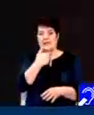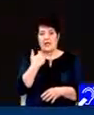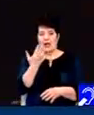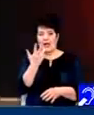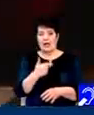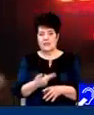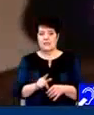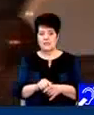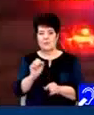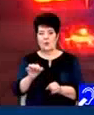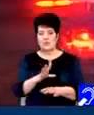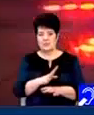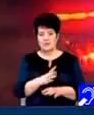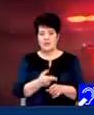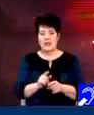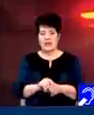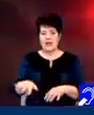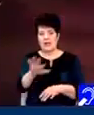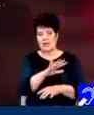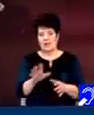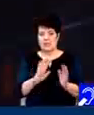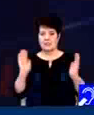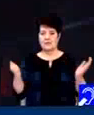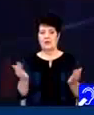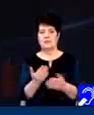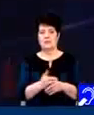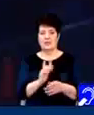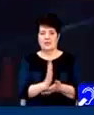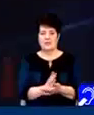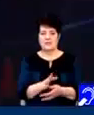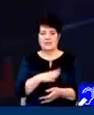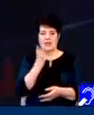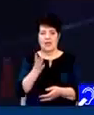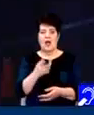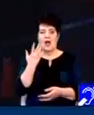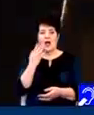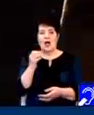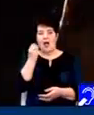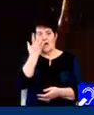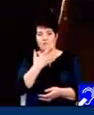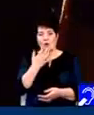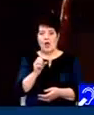sunt persoane de culoare, iar cartierul unde au fost livrate bombele este predominant locuit de afroamericani și